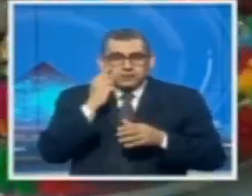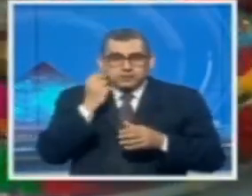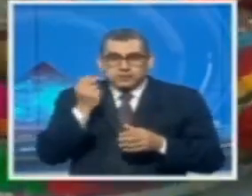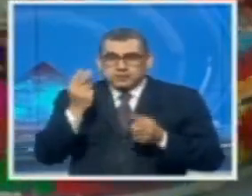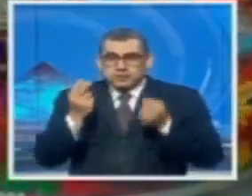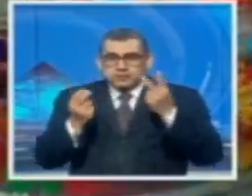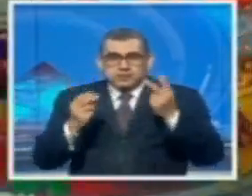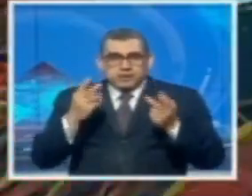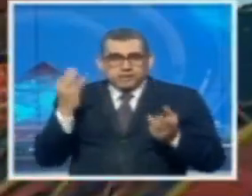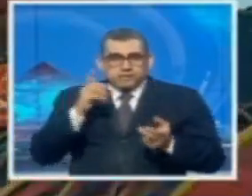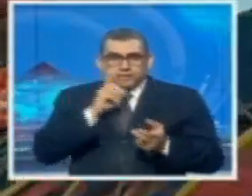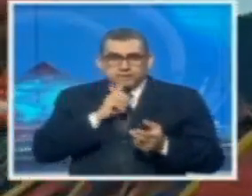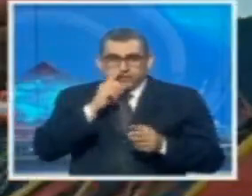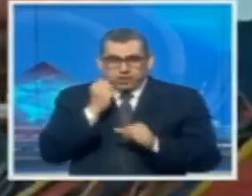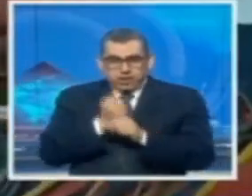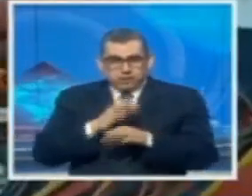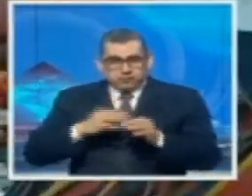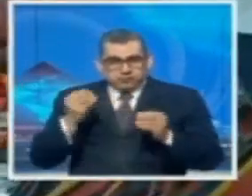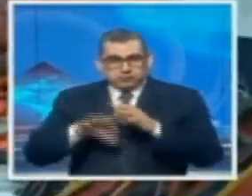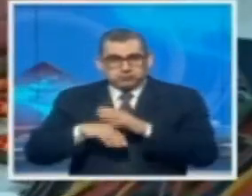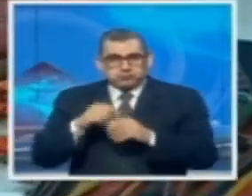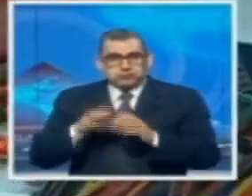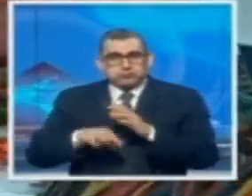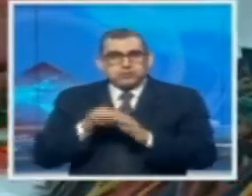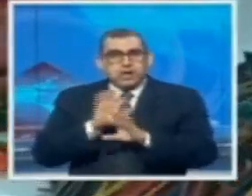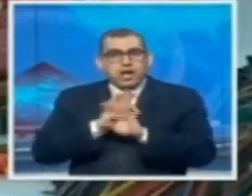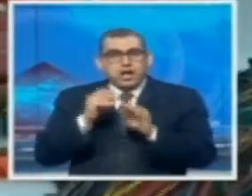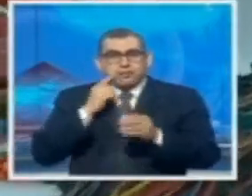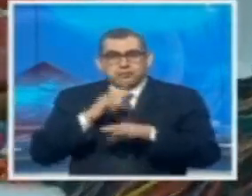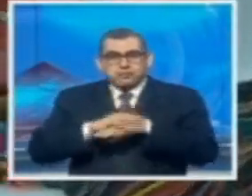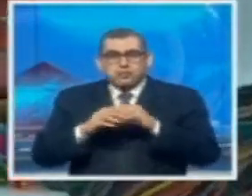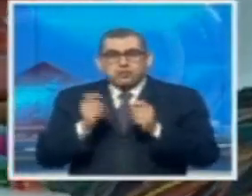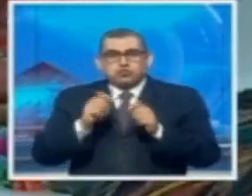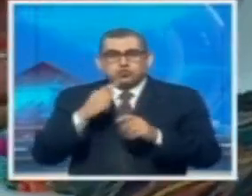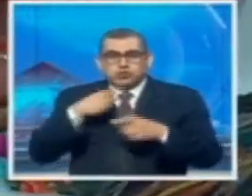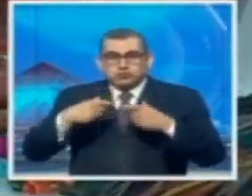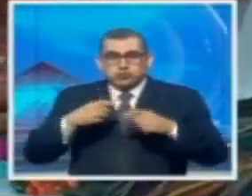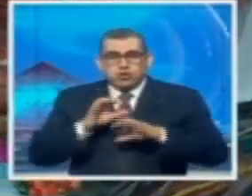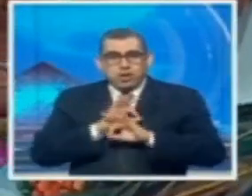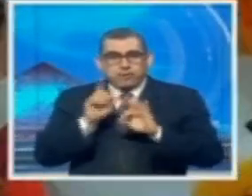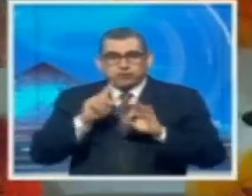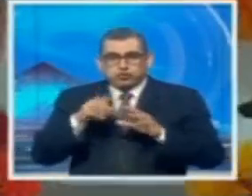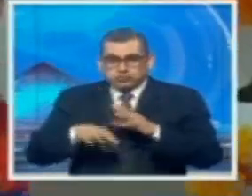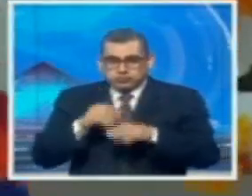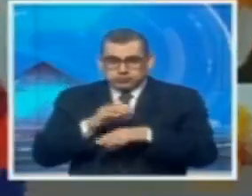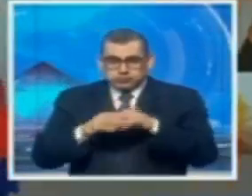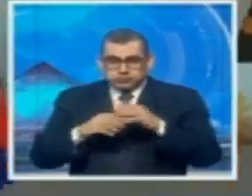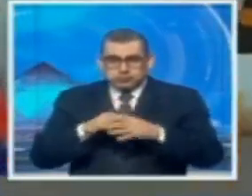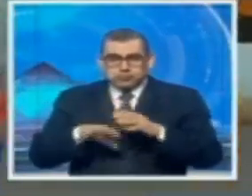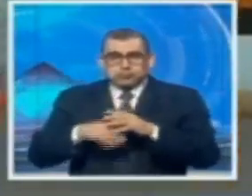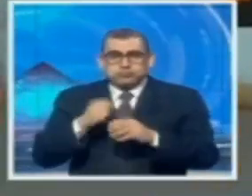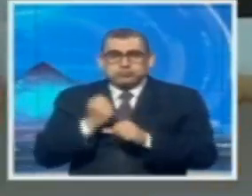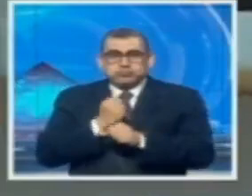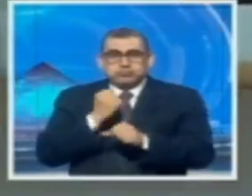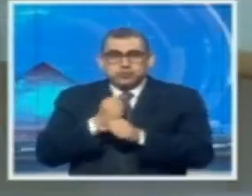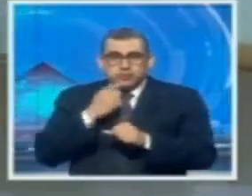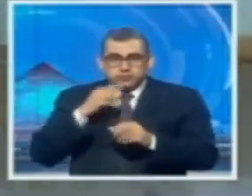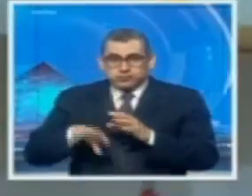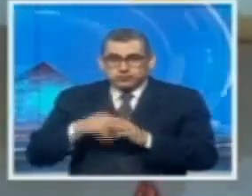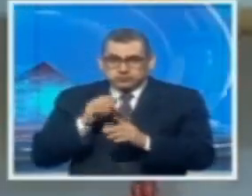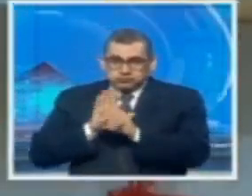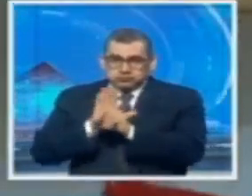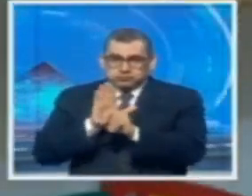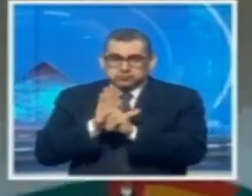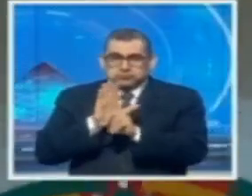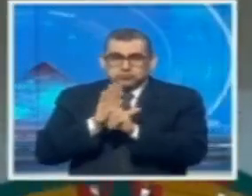والجودة والبراعة في مختلف المنتجات والأعمال الحرفية واليدوية المعروضة، ليؤكد بمنتجاته الدعم